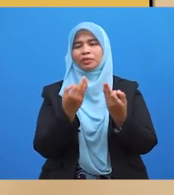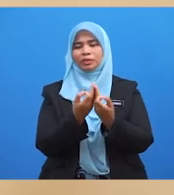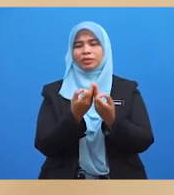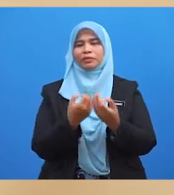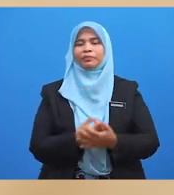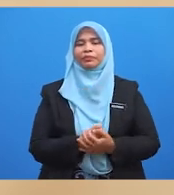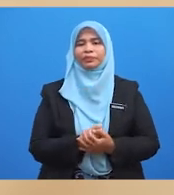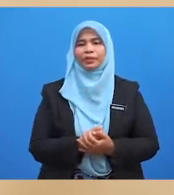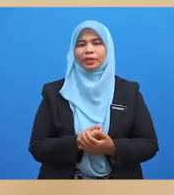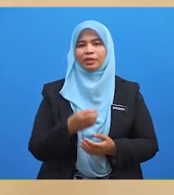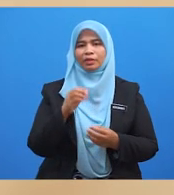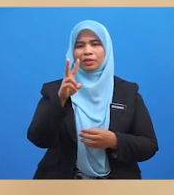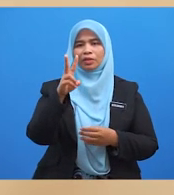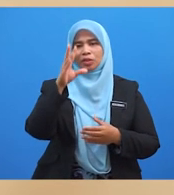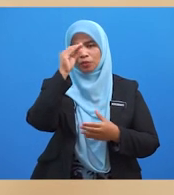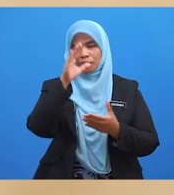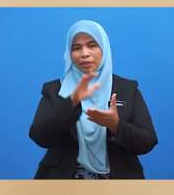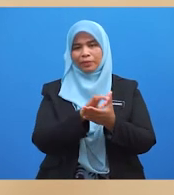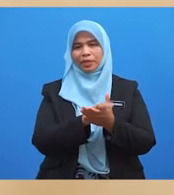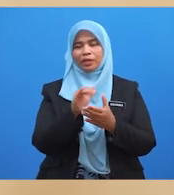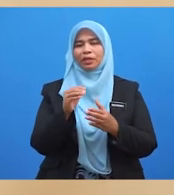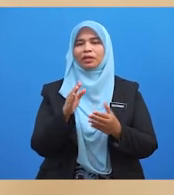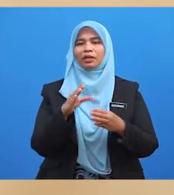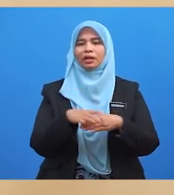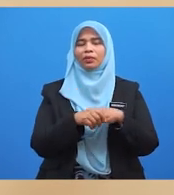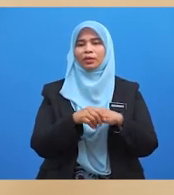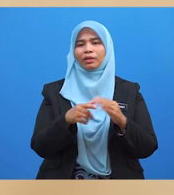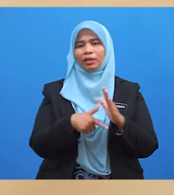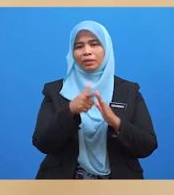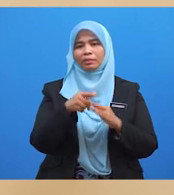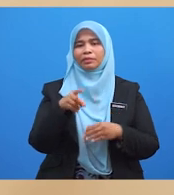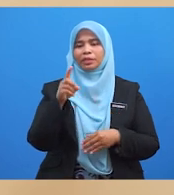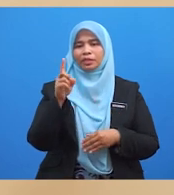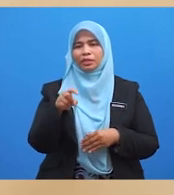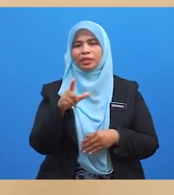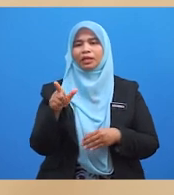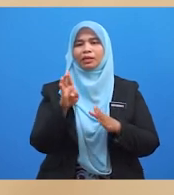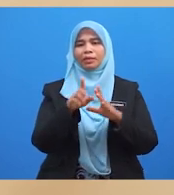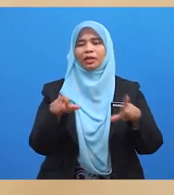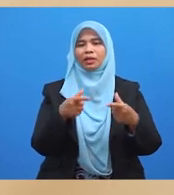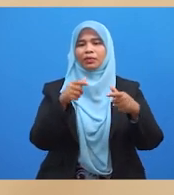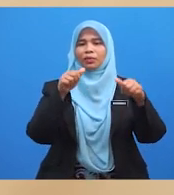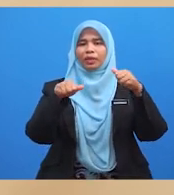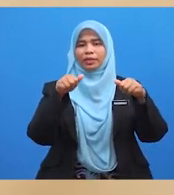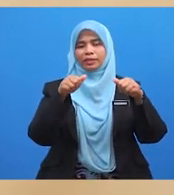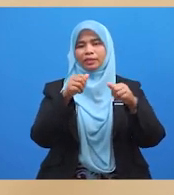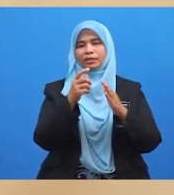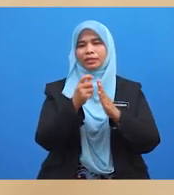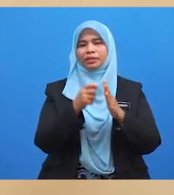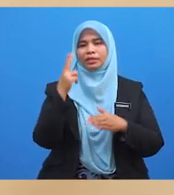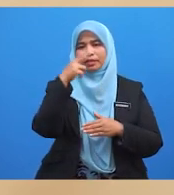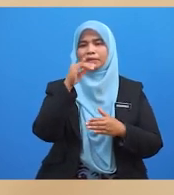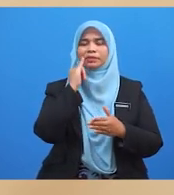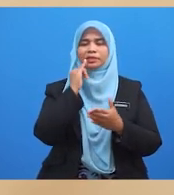tangga. Kedua, suami yang berpoligami hendaklah berlaku adil terhadap